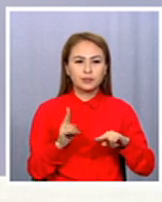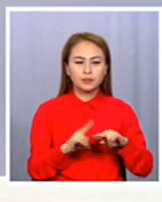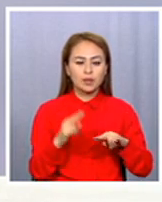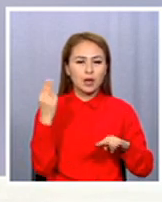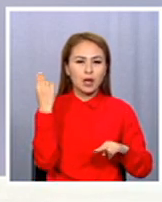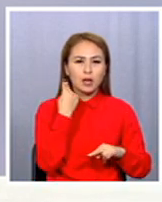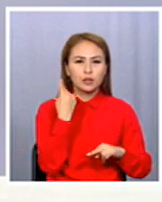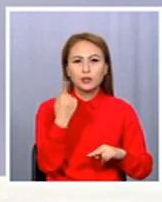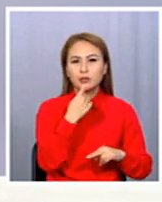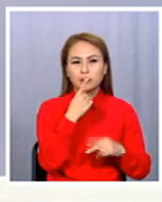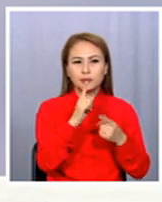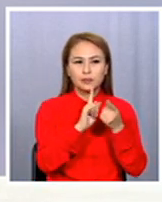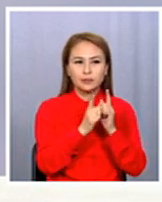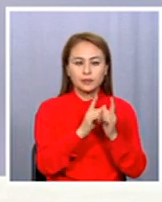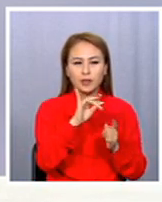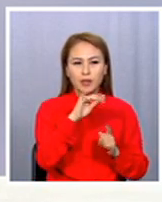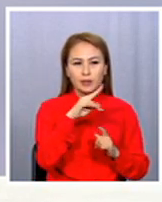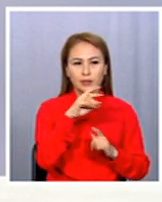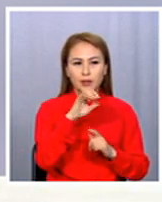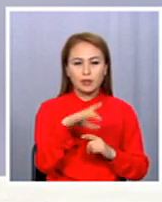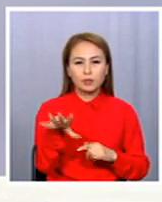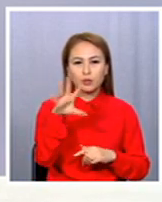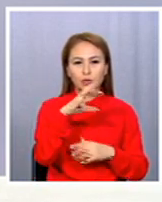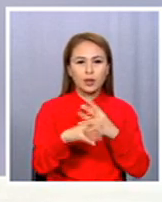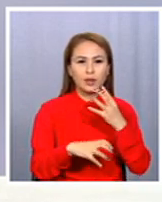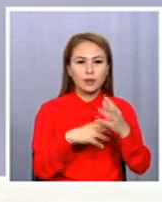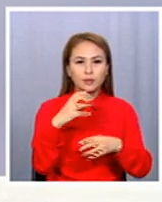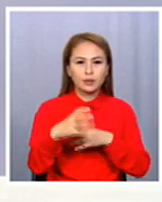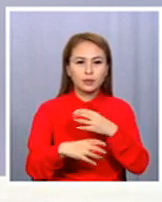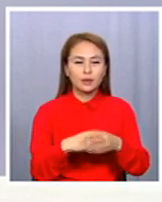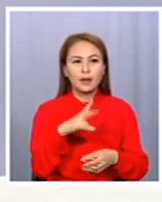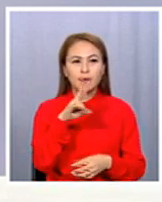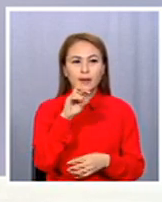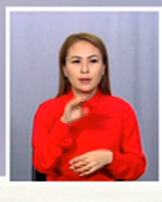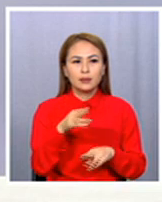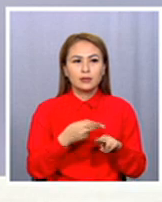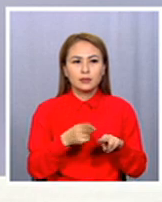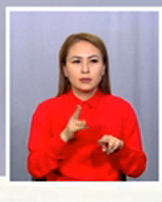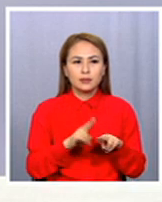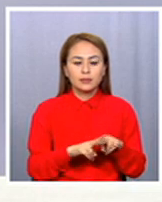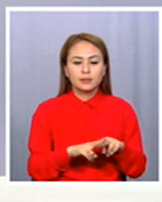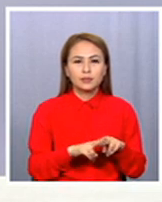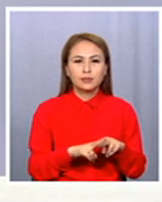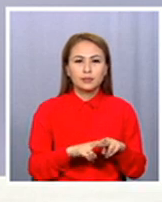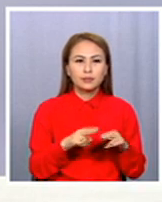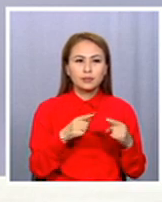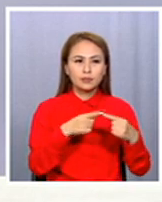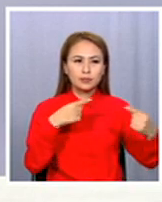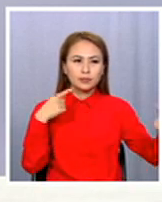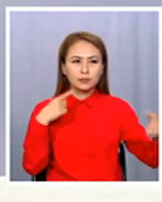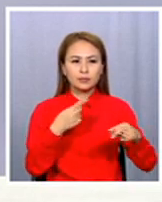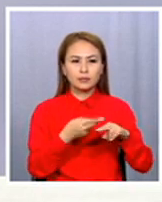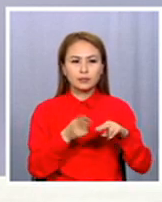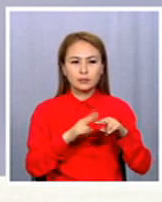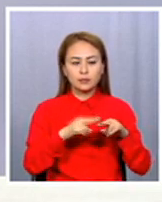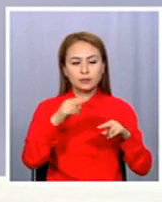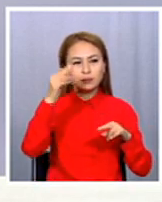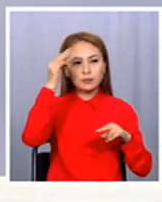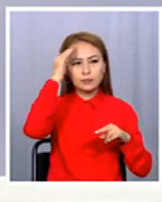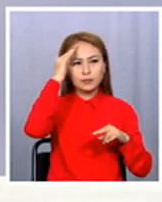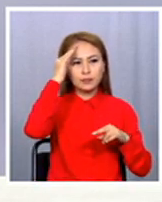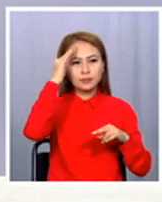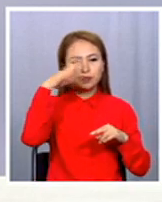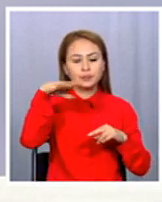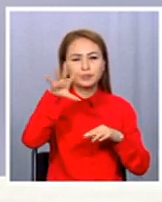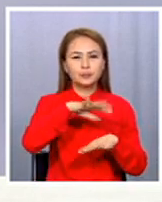тілінен аударғанда интер бүкіл әлемдік, нет деген желі деген ұғымды білдіреді. Ол бүкіл